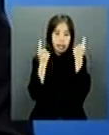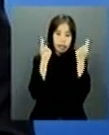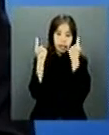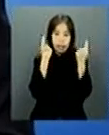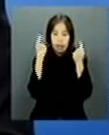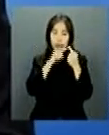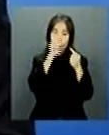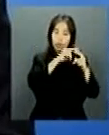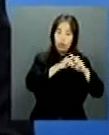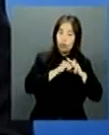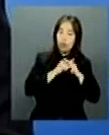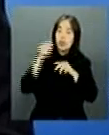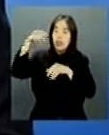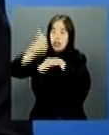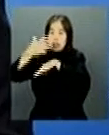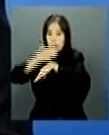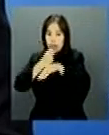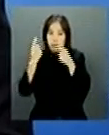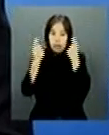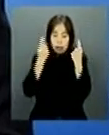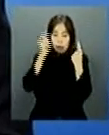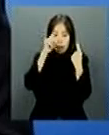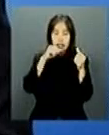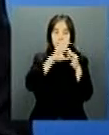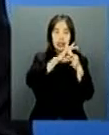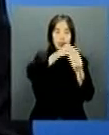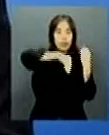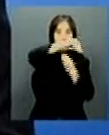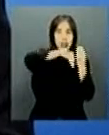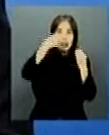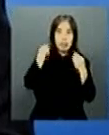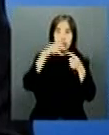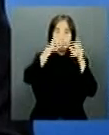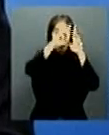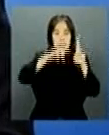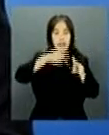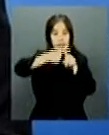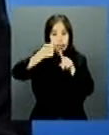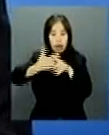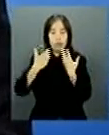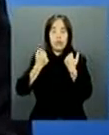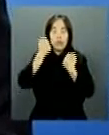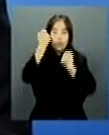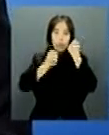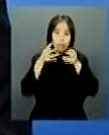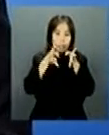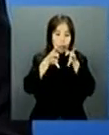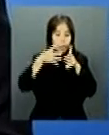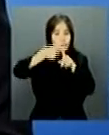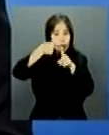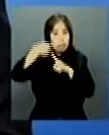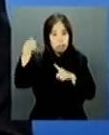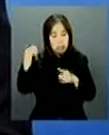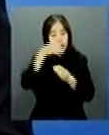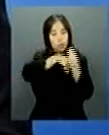ด็นส่วนตัวเกี่ยวกับธุรกิจทั้งกิจการการเปิดแผงพระเช่าและกิจการรถบรรทุกค่ะโดยเรื่องนี้รองนายกรัฐมนตรี